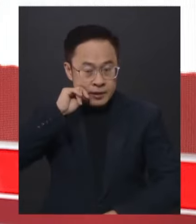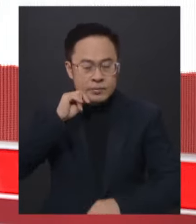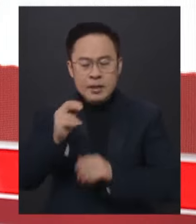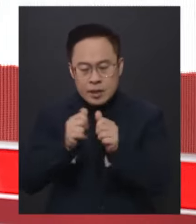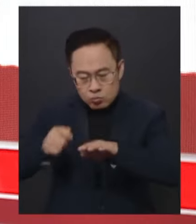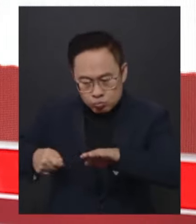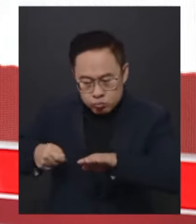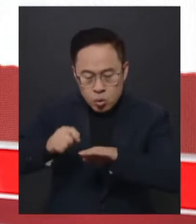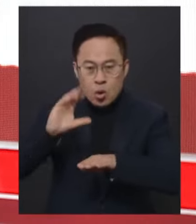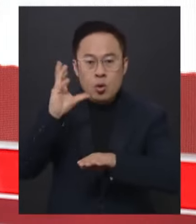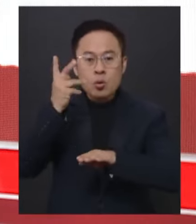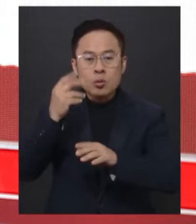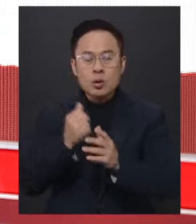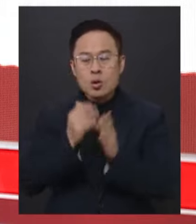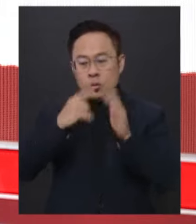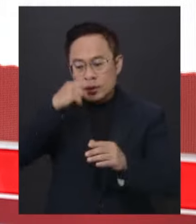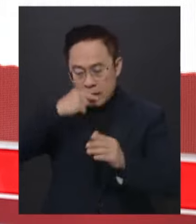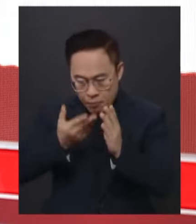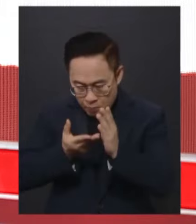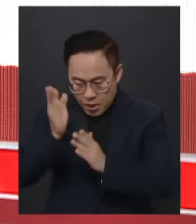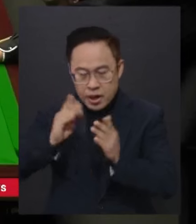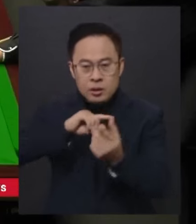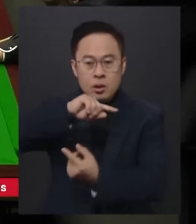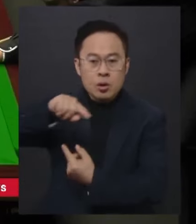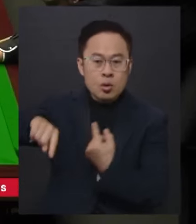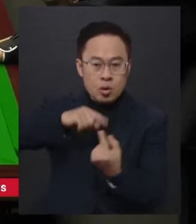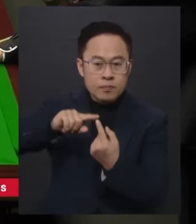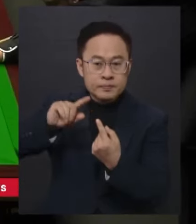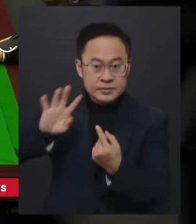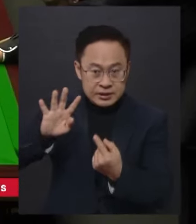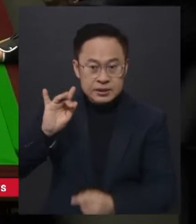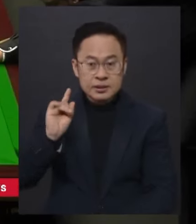นักสนุกเกอร์เจ้าถิ่นเข้าสู่รอบ4ได้สำเร็จครับ